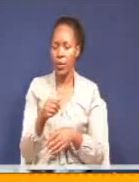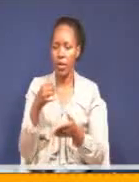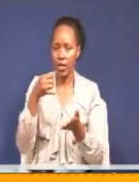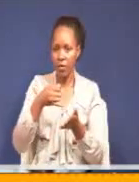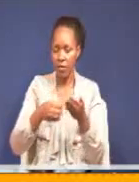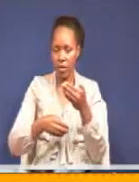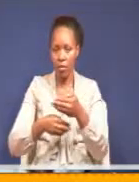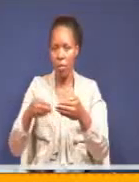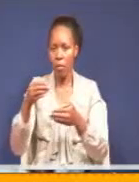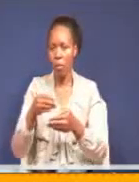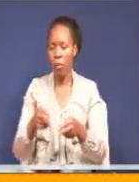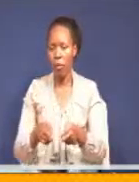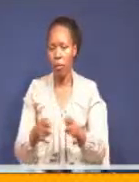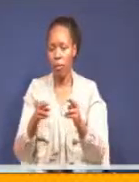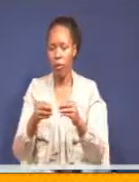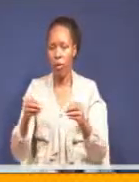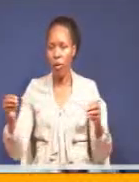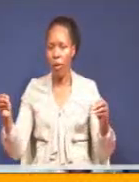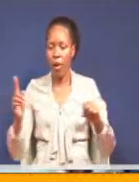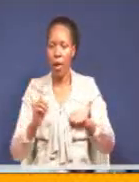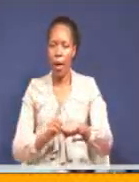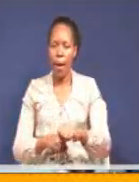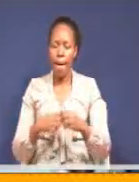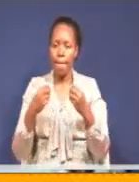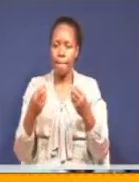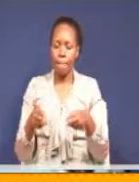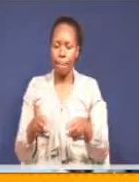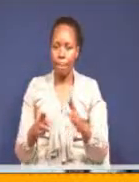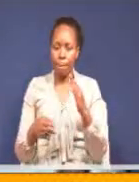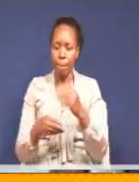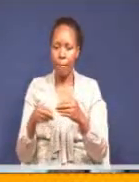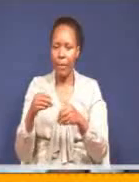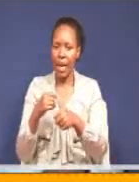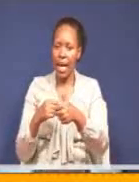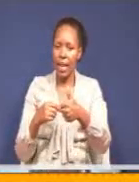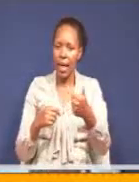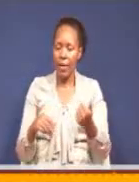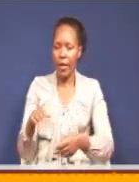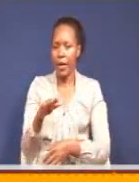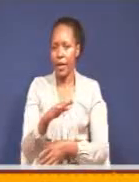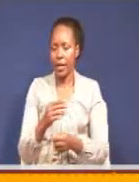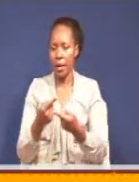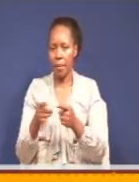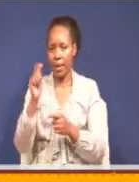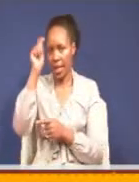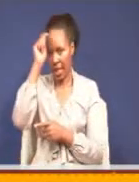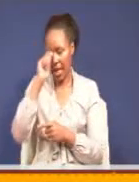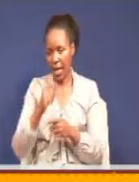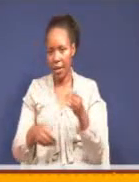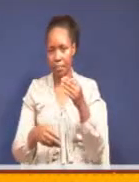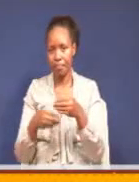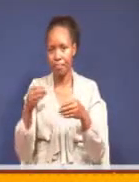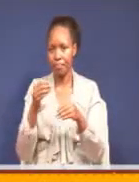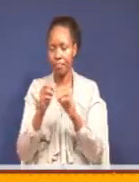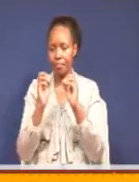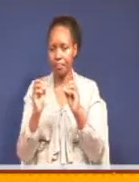barabara, kwa kagita kanene, barabara nyingi ya kwa kile shigobungi ingi, na kule kira, hoindijia Kenya, kile shigobungi